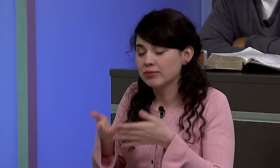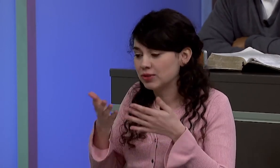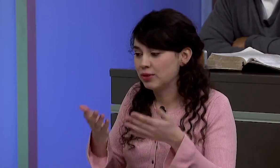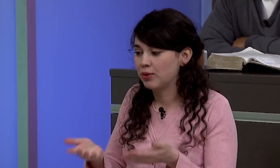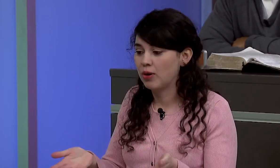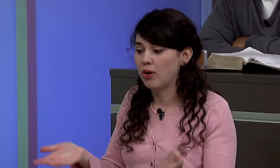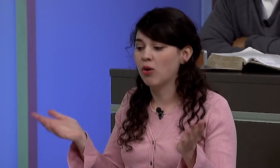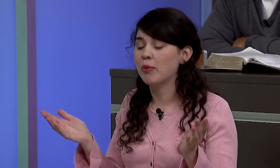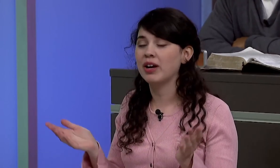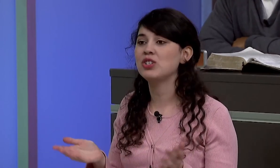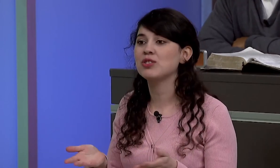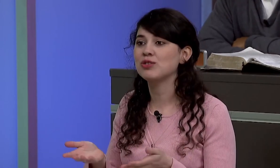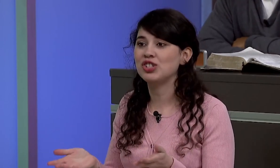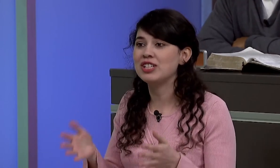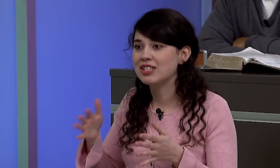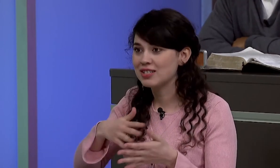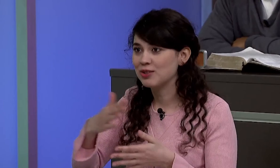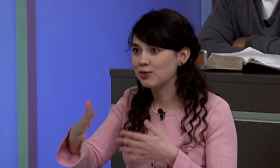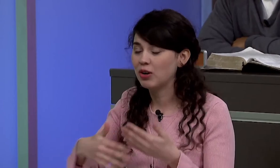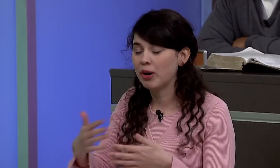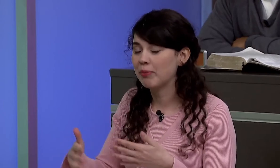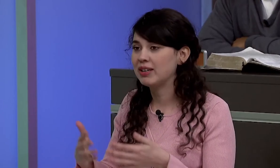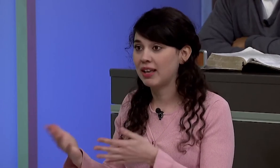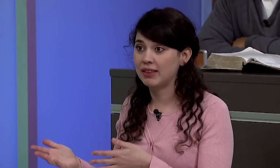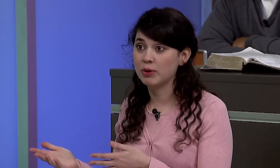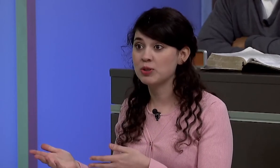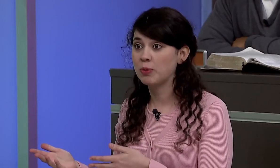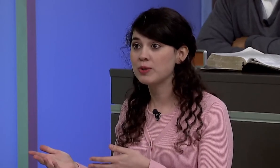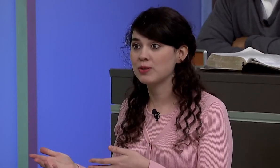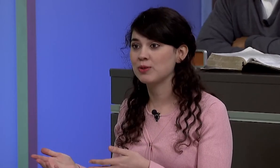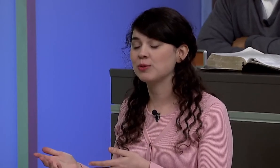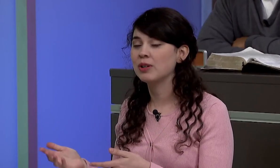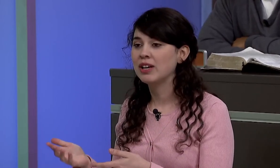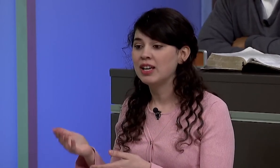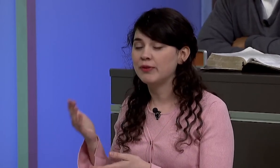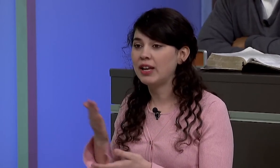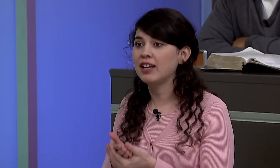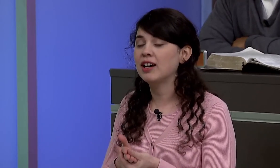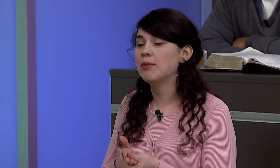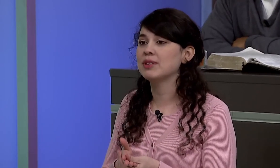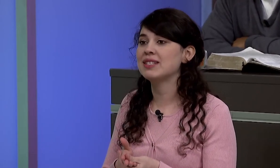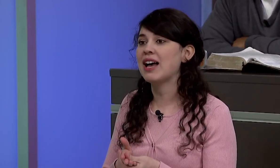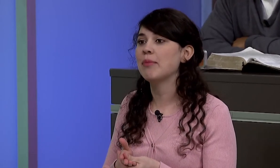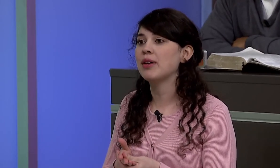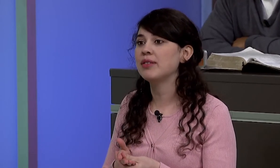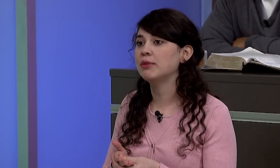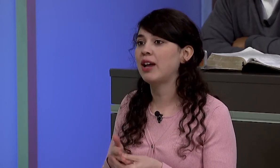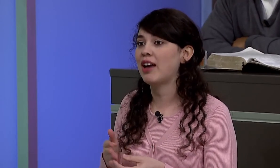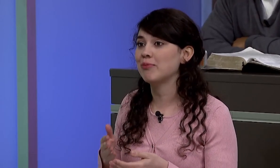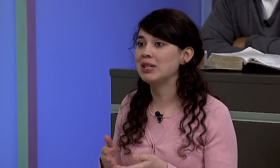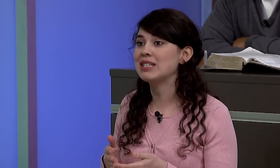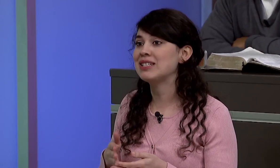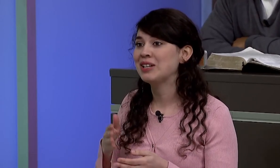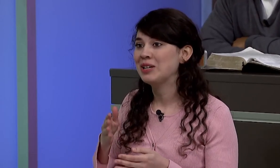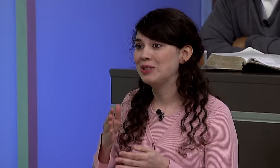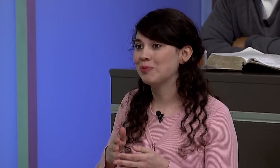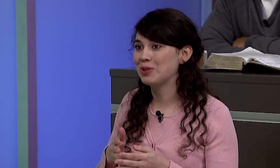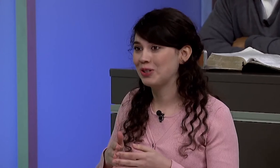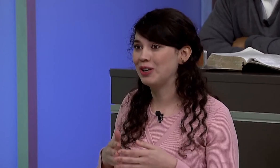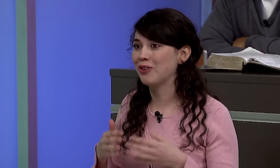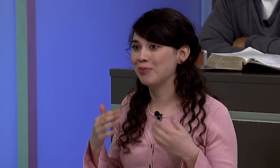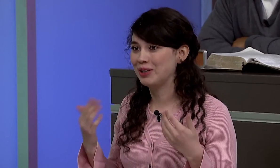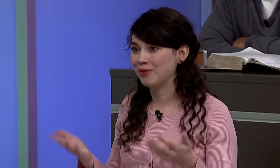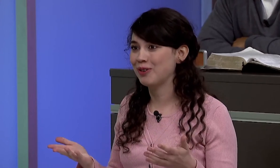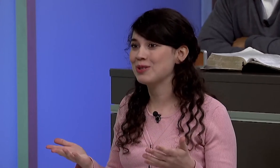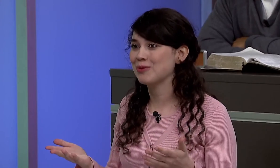Gdyby postanowiły złamać przykazanie, uznając, że namaszczenie ciała Jezusa jest ważniejsze niż sobota, wówczas straciłyby